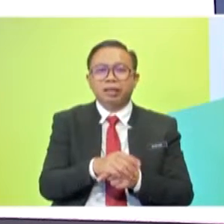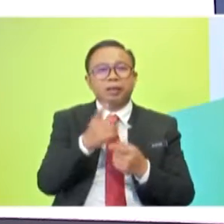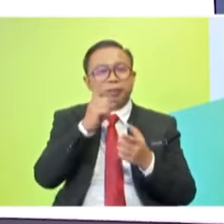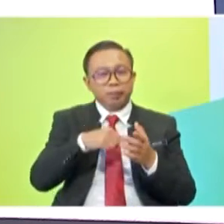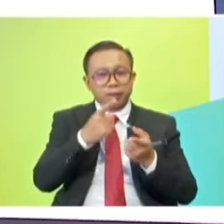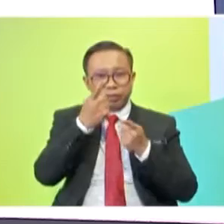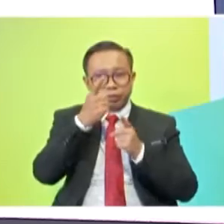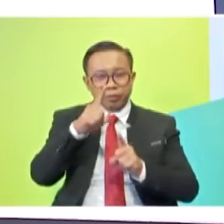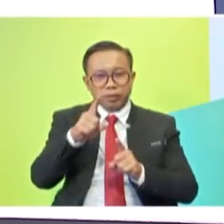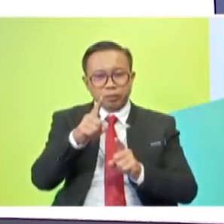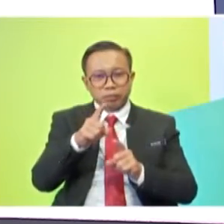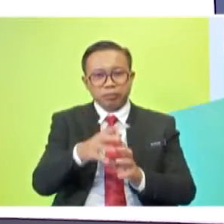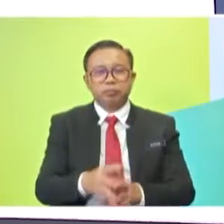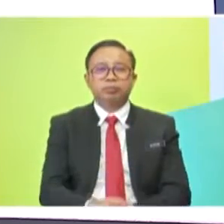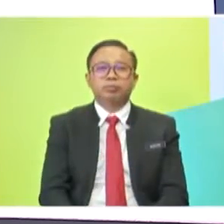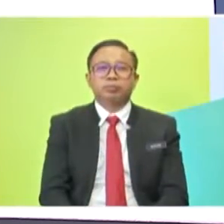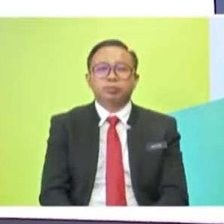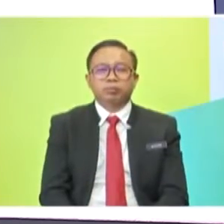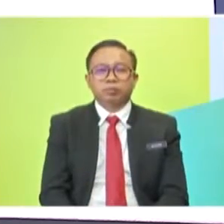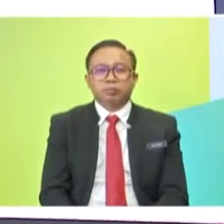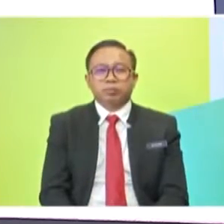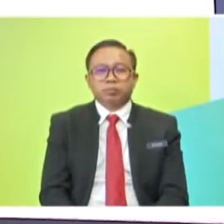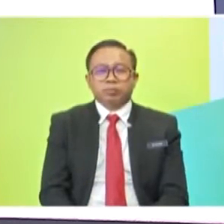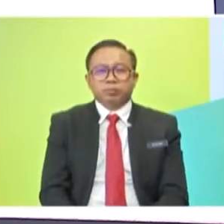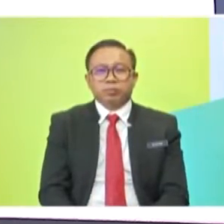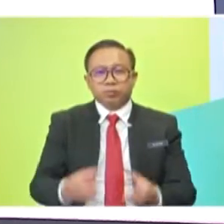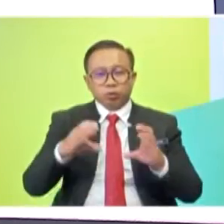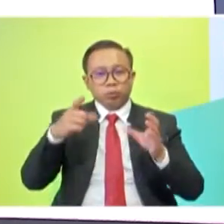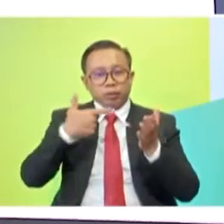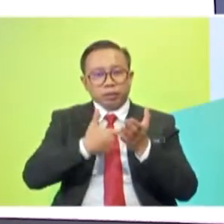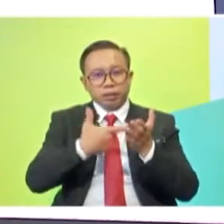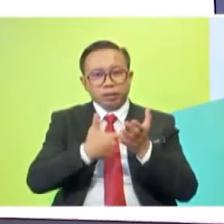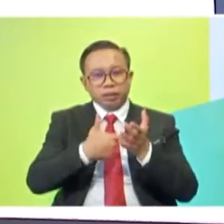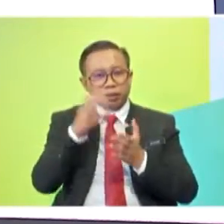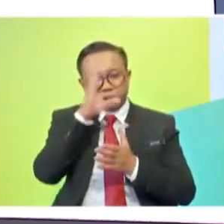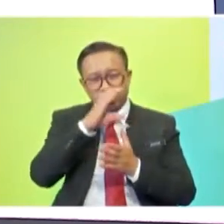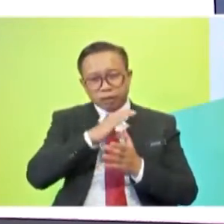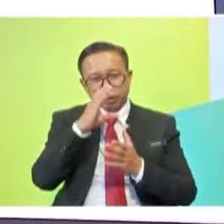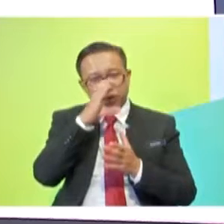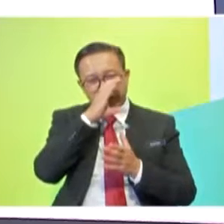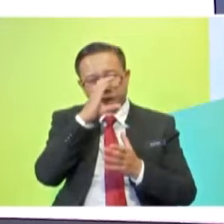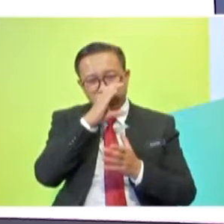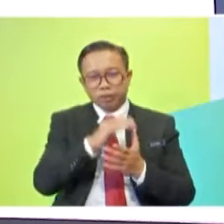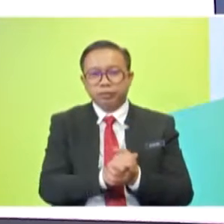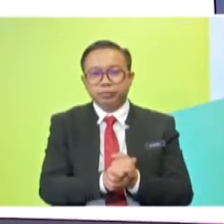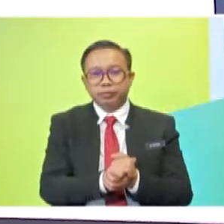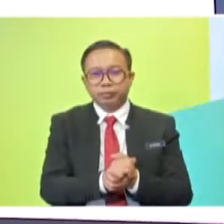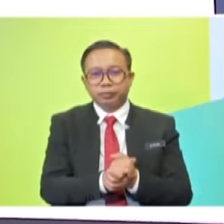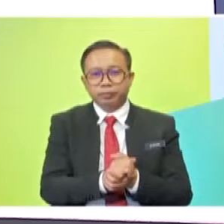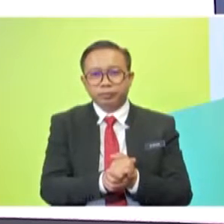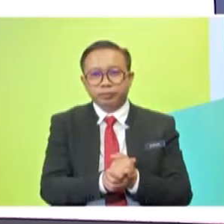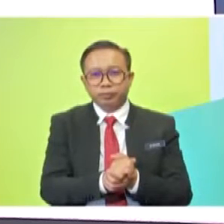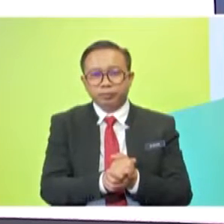jawaban ya ini memang kurang cepet-cepet cuma sekali lagi merah tasyri mandi kalau yang